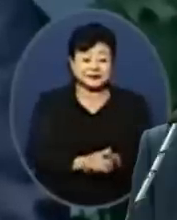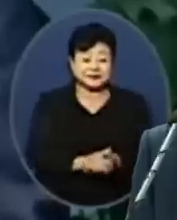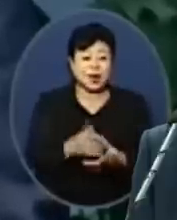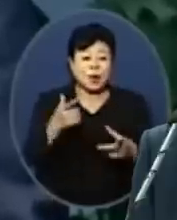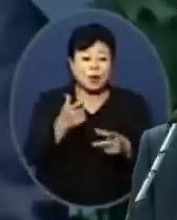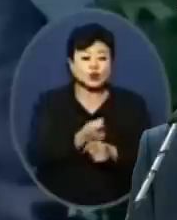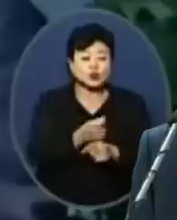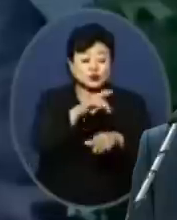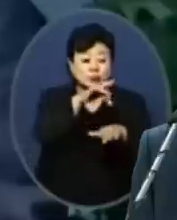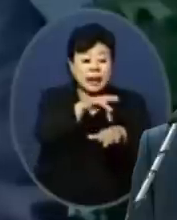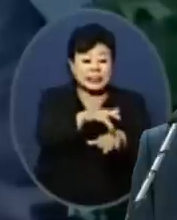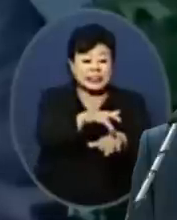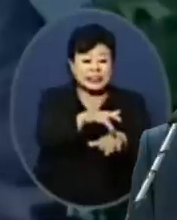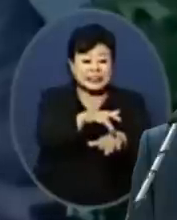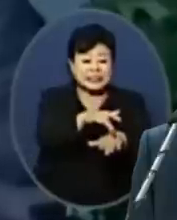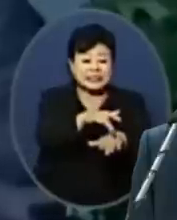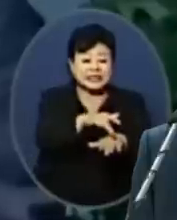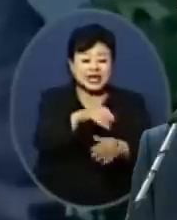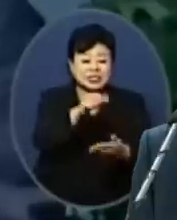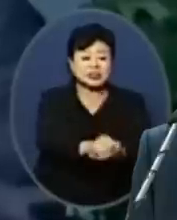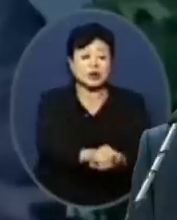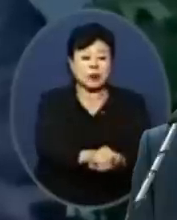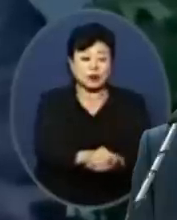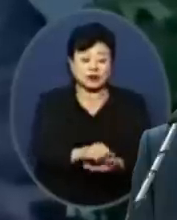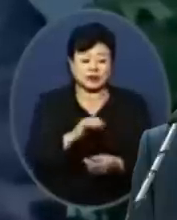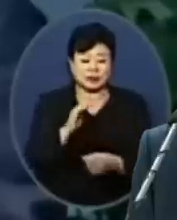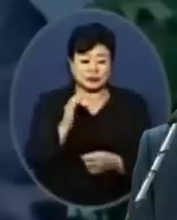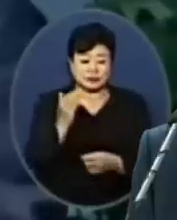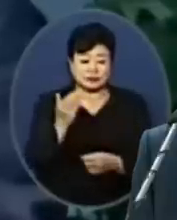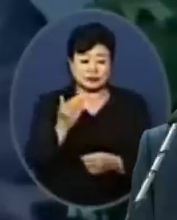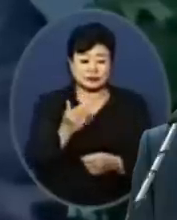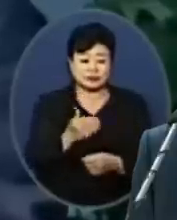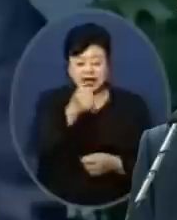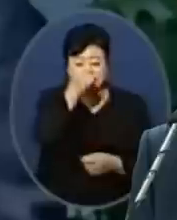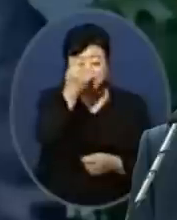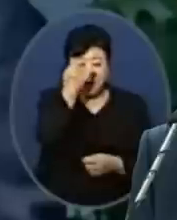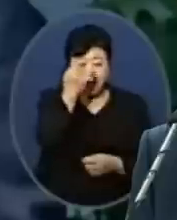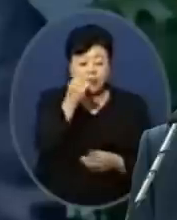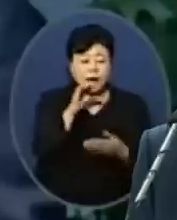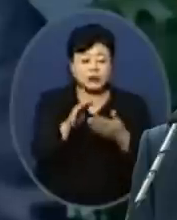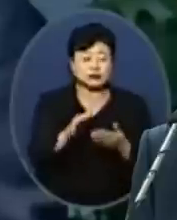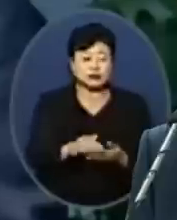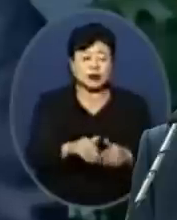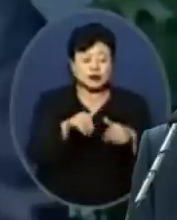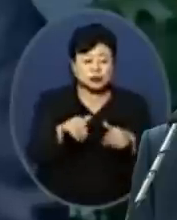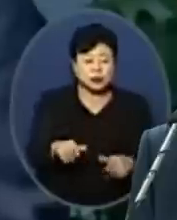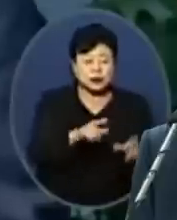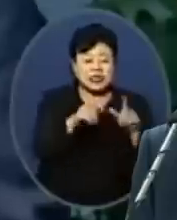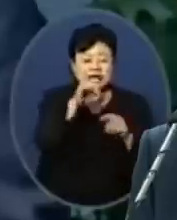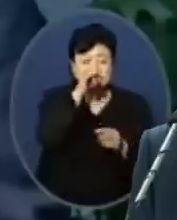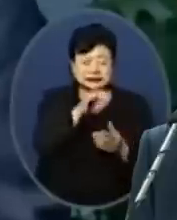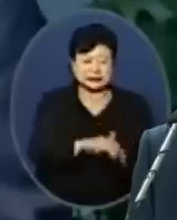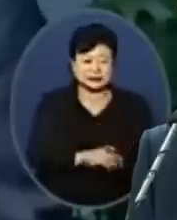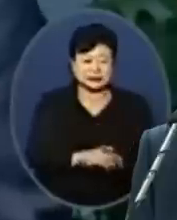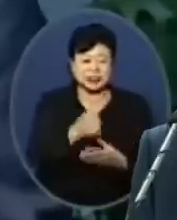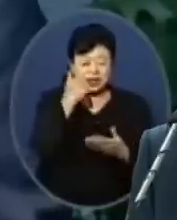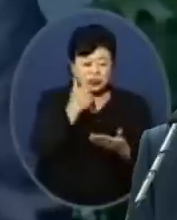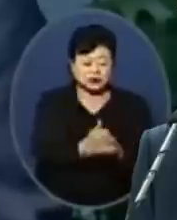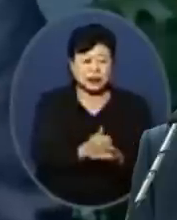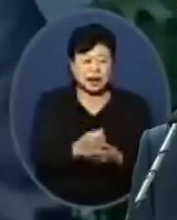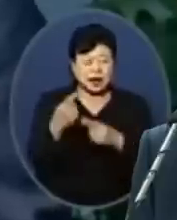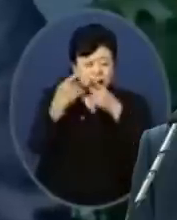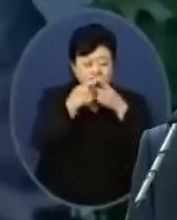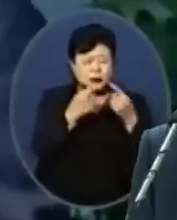원수 마귀에게 정복당해서 아담과 하와 이후로 종살이 해왔습니다. 죄와